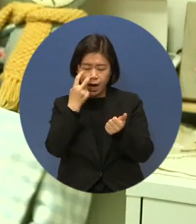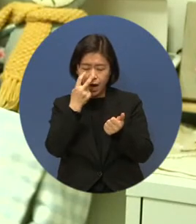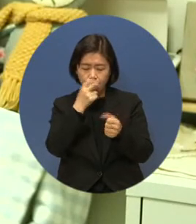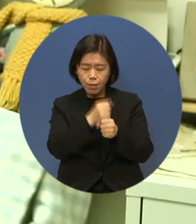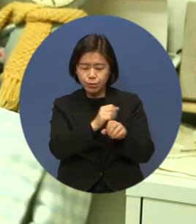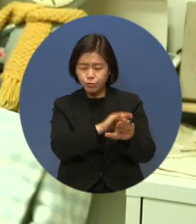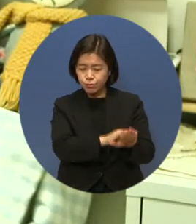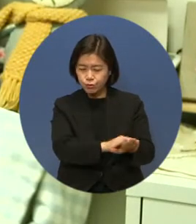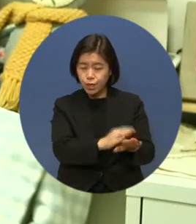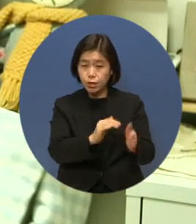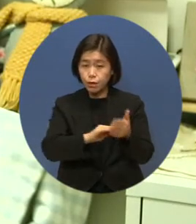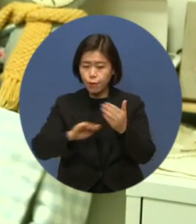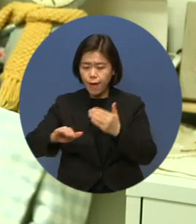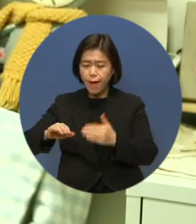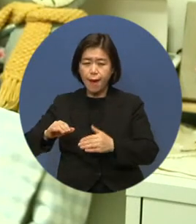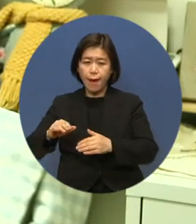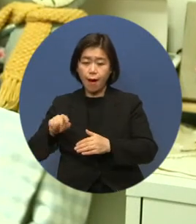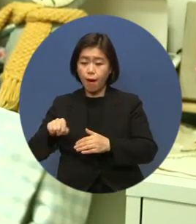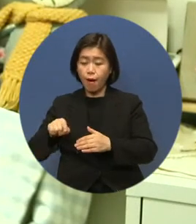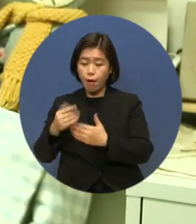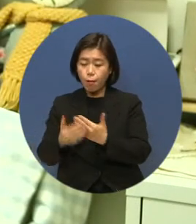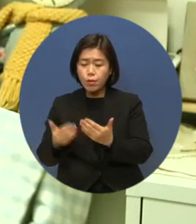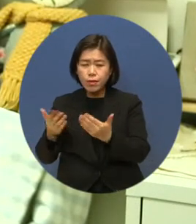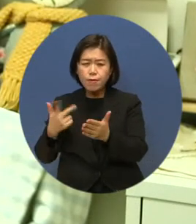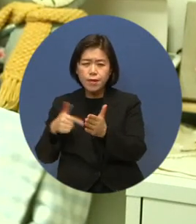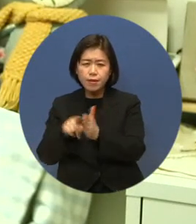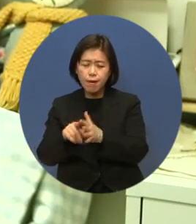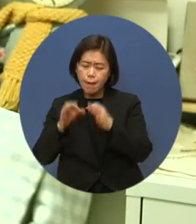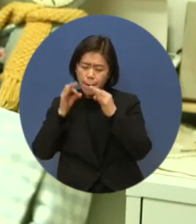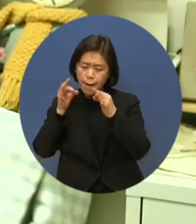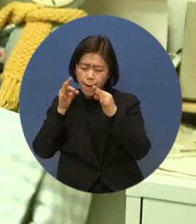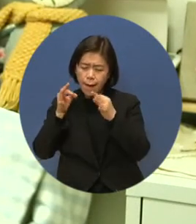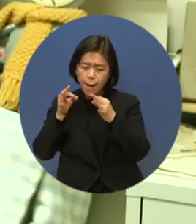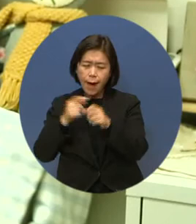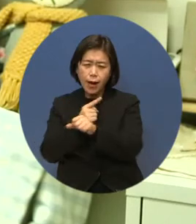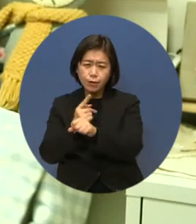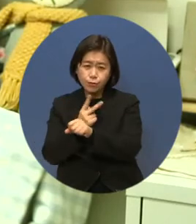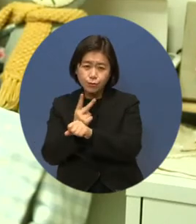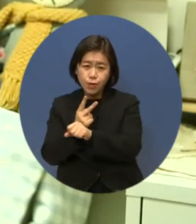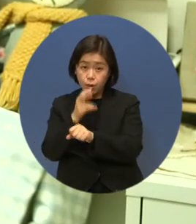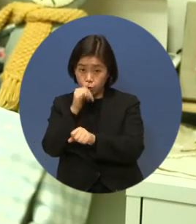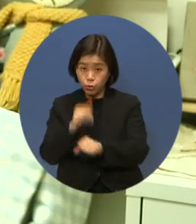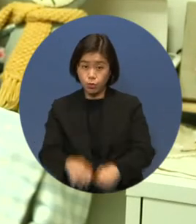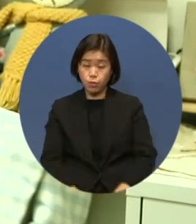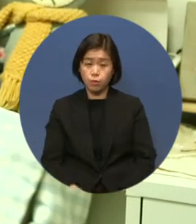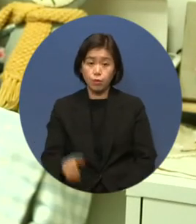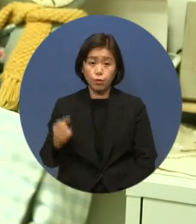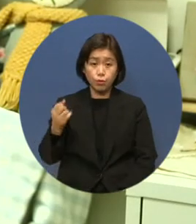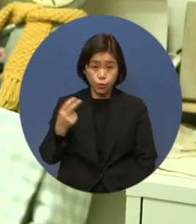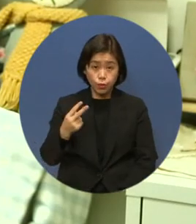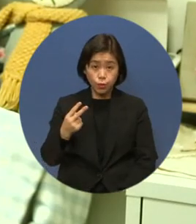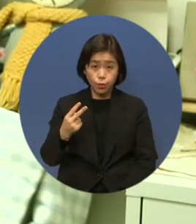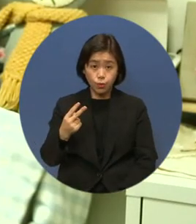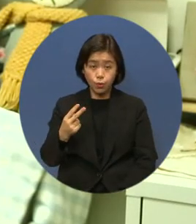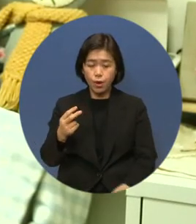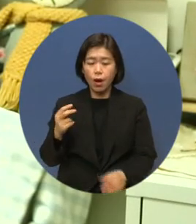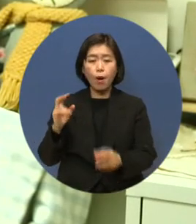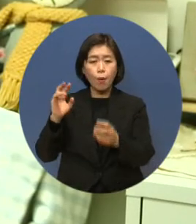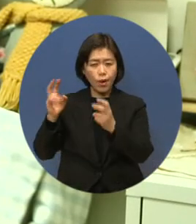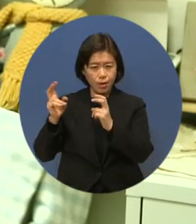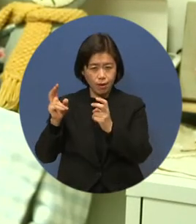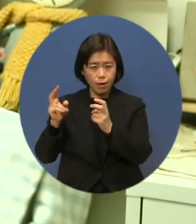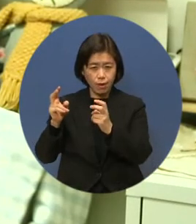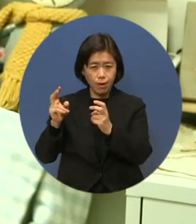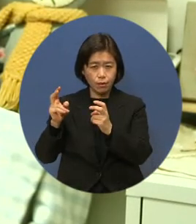시간을 할애해서 만들기에 참여하시는 거거든요. 그리고 기업에서도 봉사활동 여러 가지 중에서